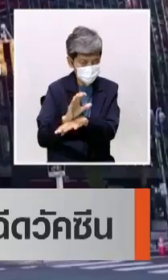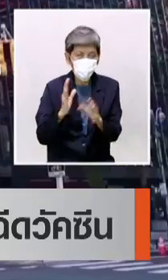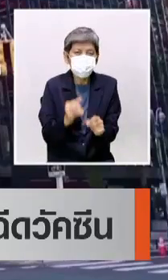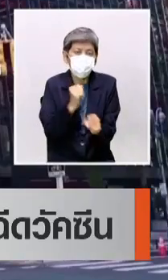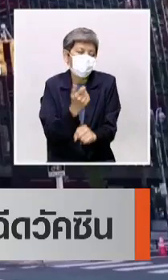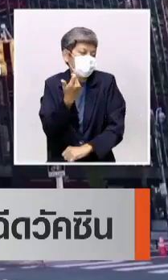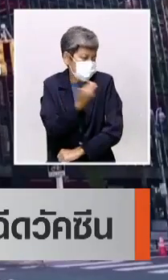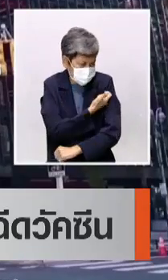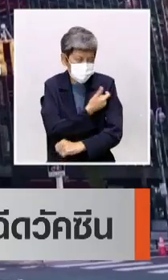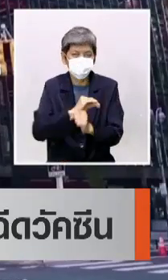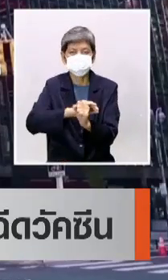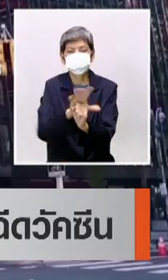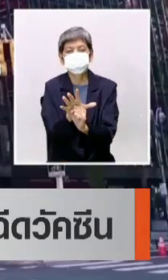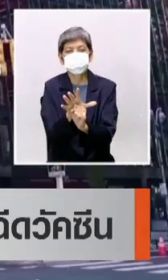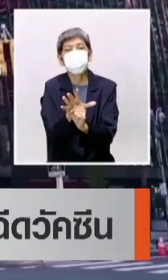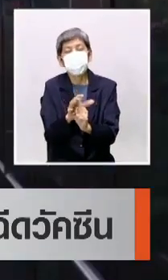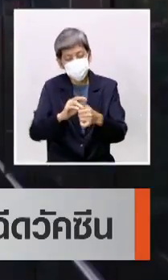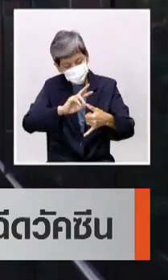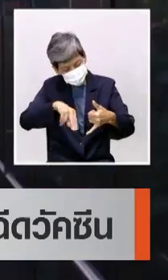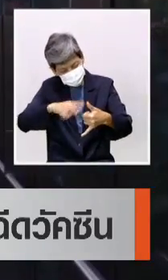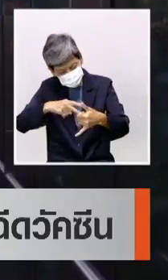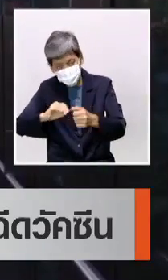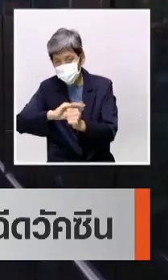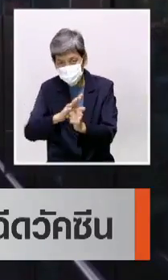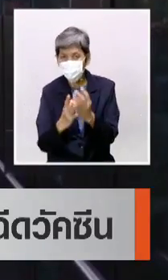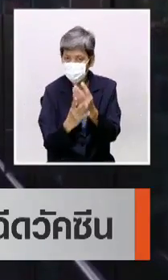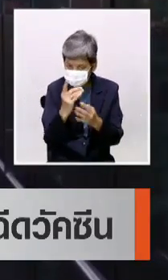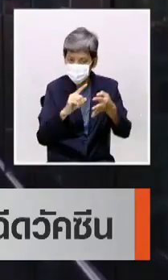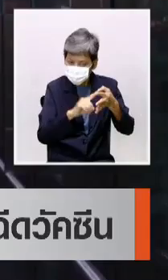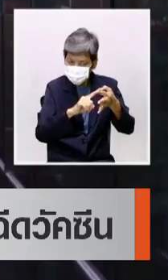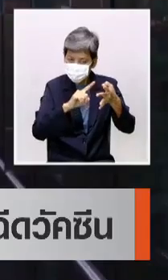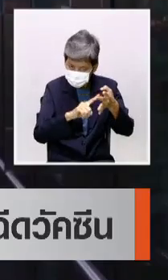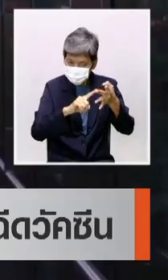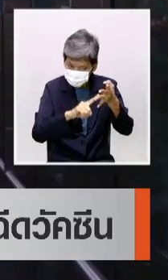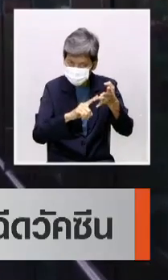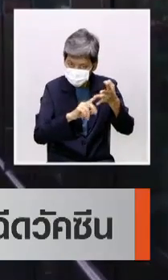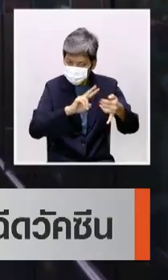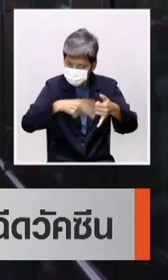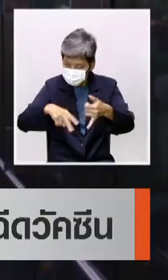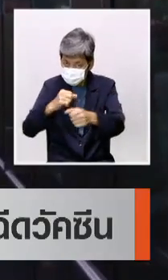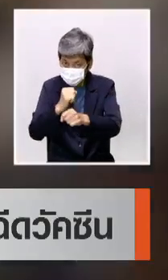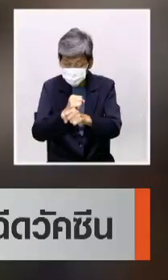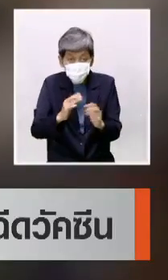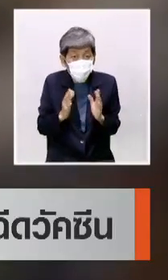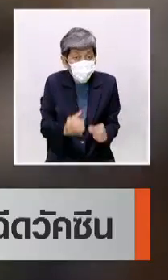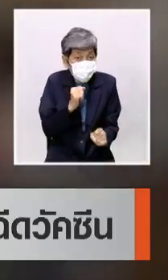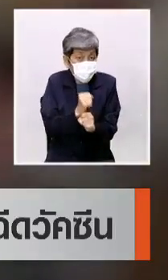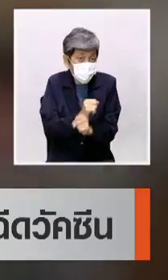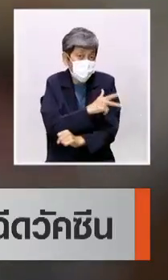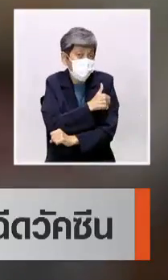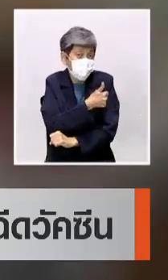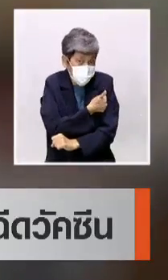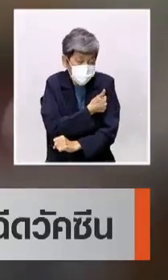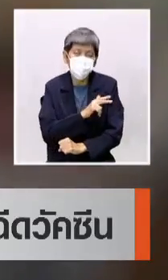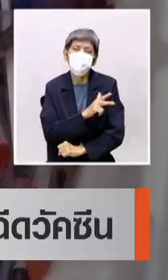างฉีดวัคซีนต้านโควิดหรือมีการตรวจหาเชื้อโควิดทุกสัปดาห์ภายใต้มาตรการใหม่นี้บุคลากรทางการแพทย์ที่ทำง